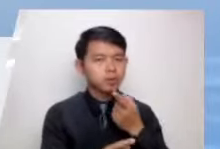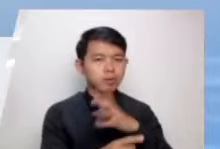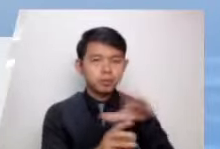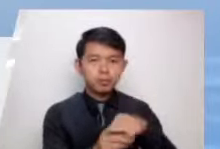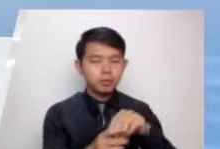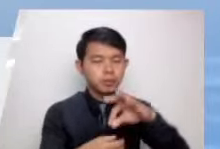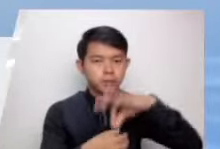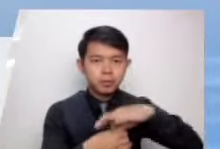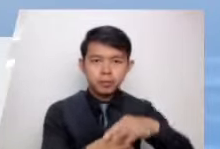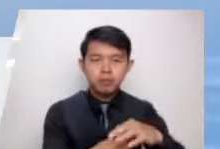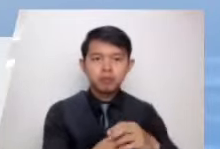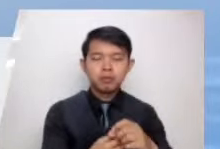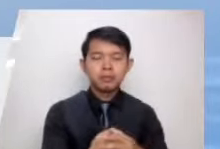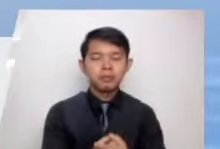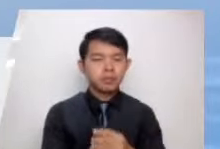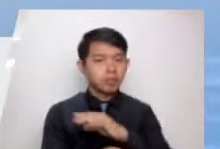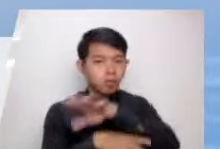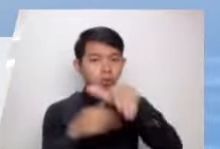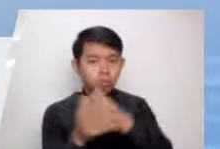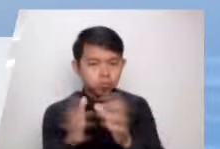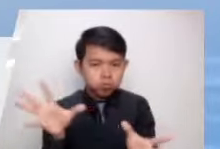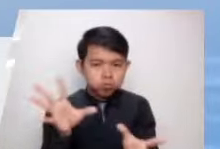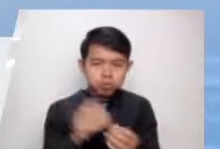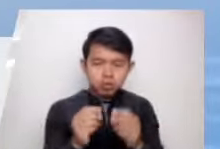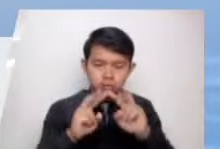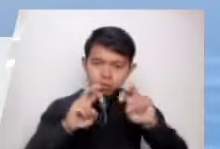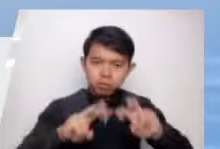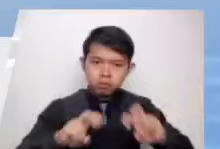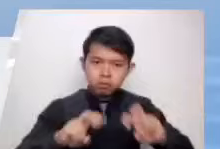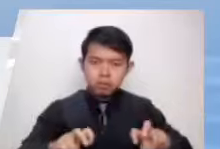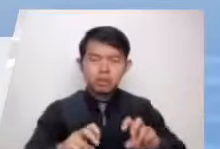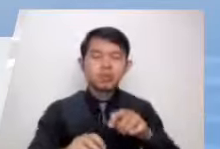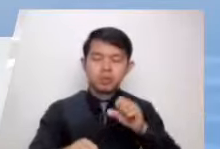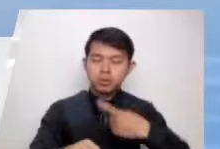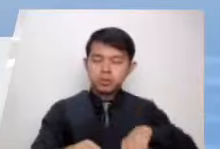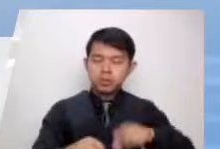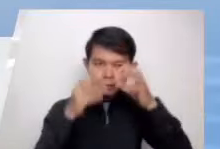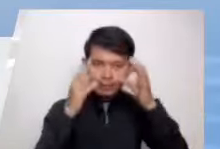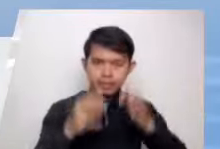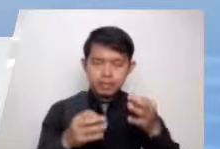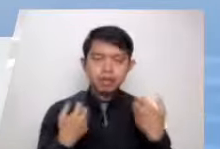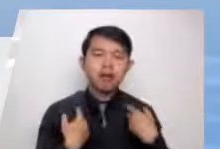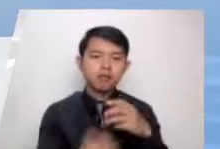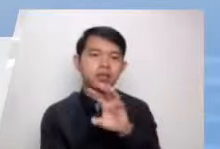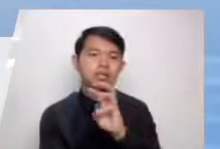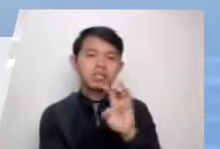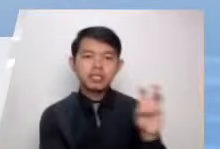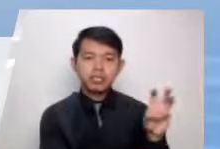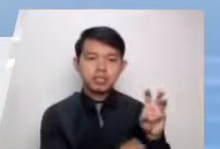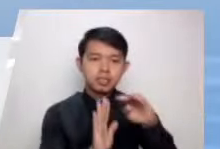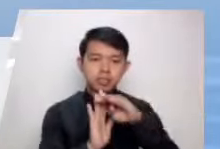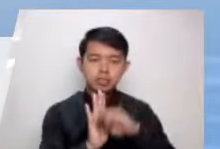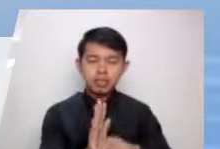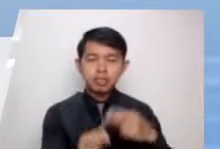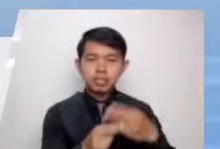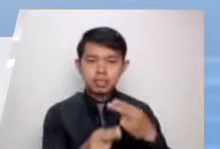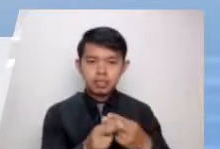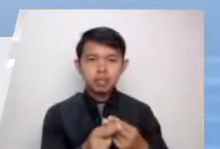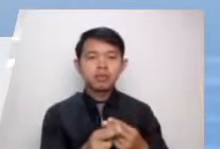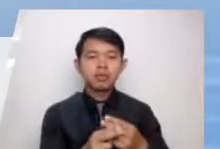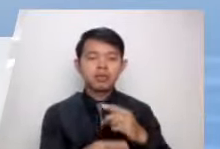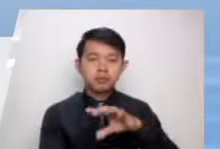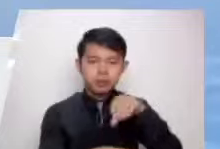pinagsama-sama po natin yan lahat, Sir Rafi, kung bakit tayo ay nagkaroon ng 66 na official pero partial na listahan ng